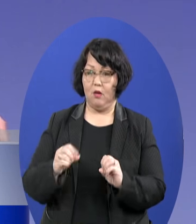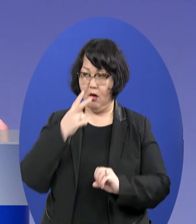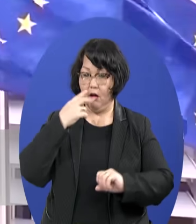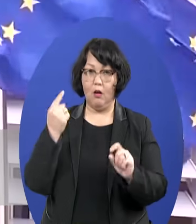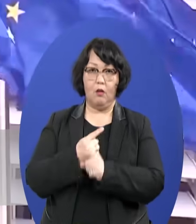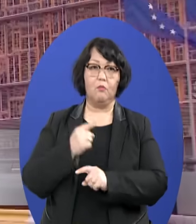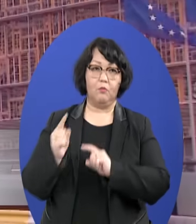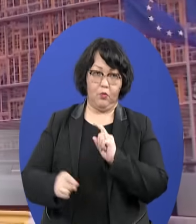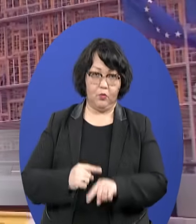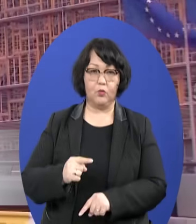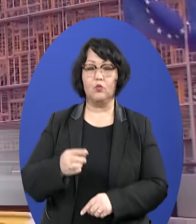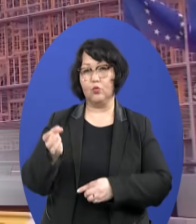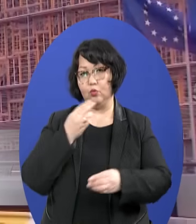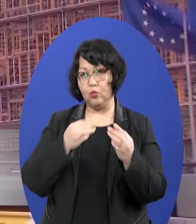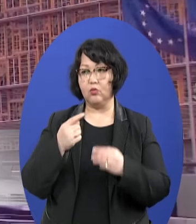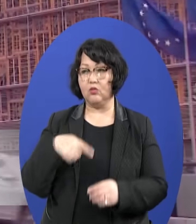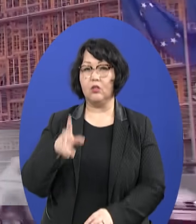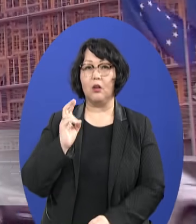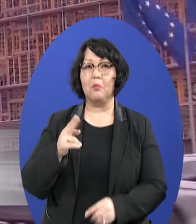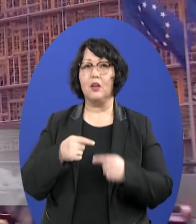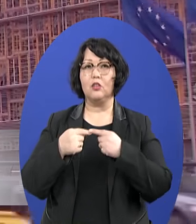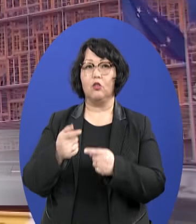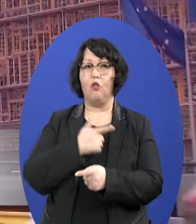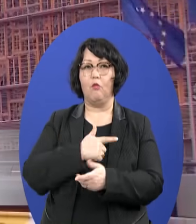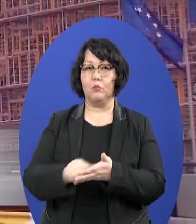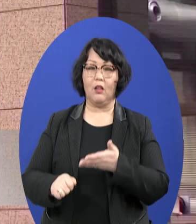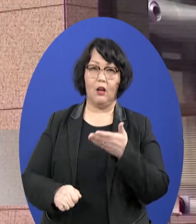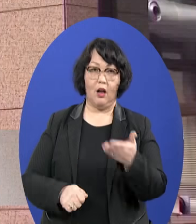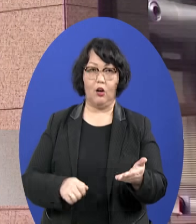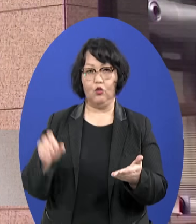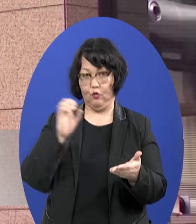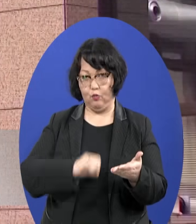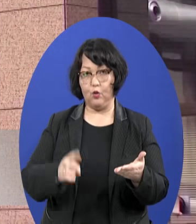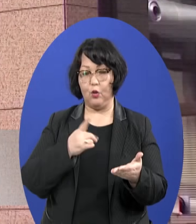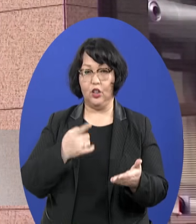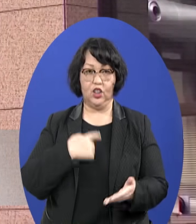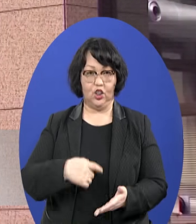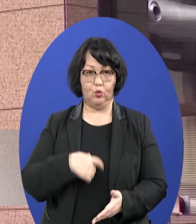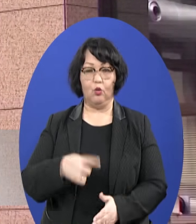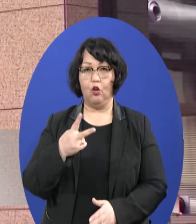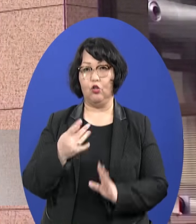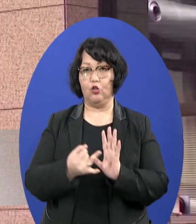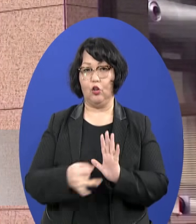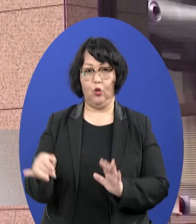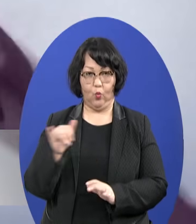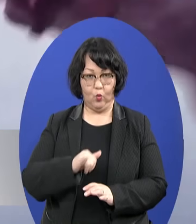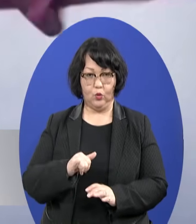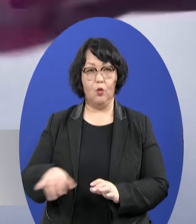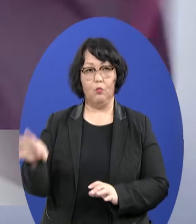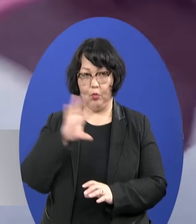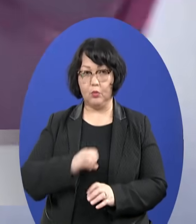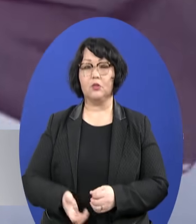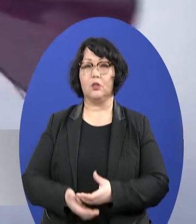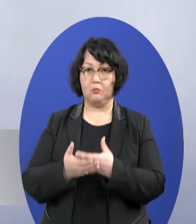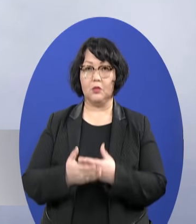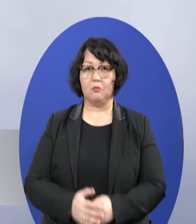байна. За мөн шүүхэд тус компани эсрэг нэхэмжлэл гаргахыг Европын холбооны гишүүн 27 орон бүгд дэмжсэнийг